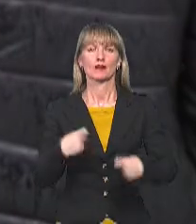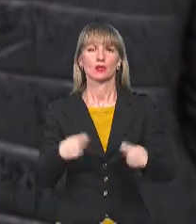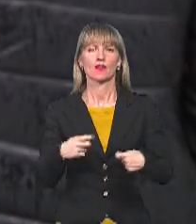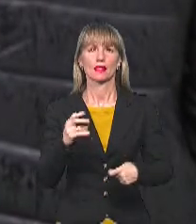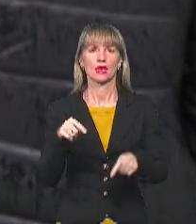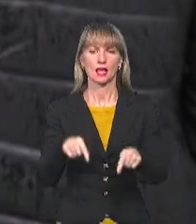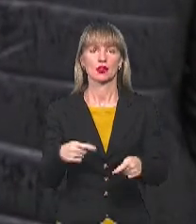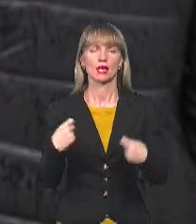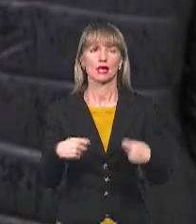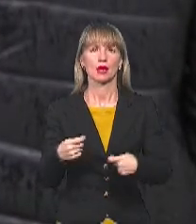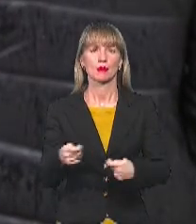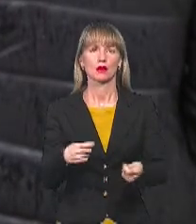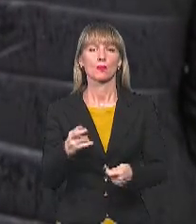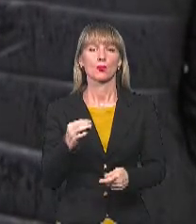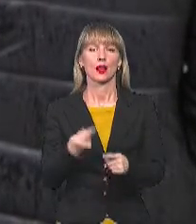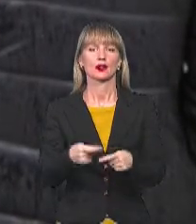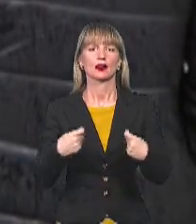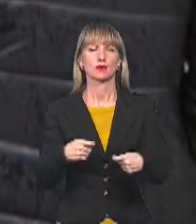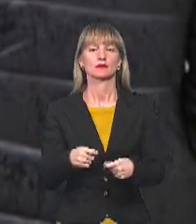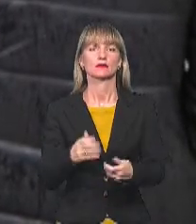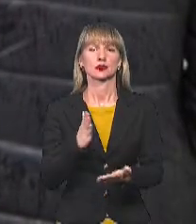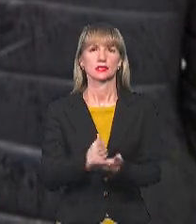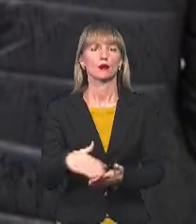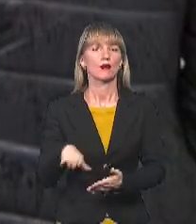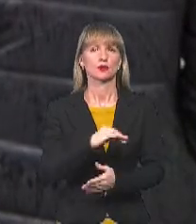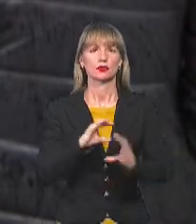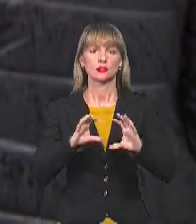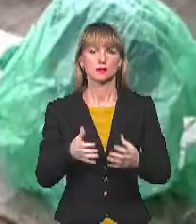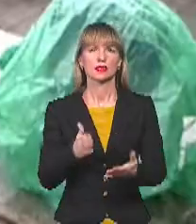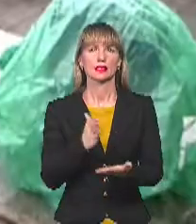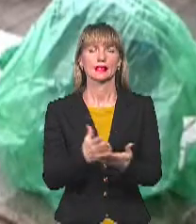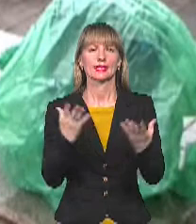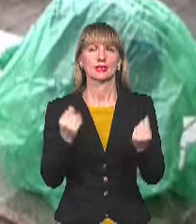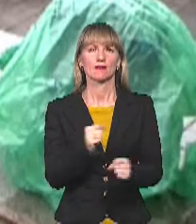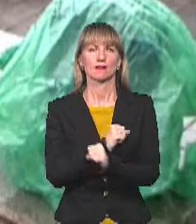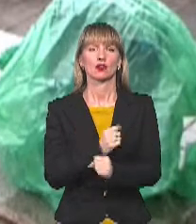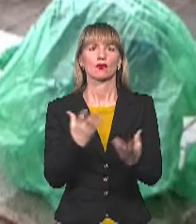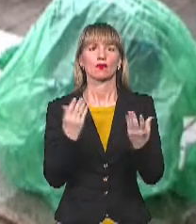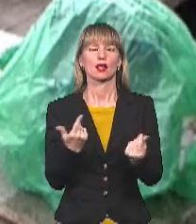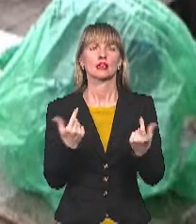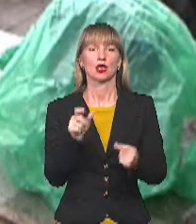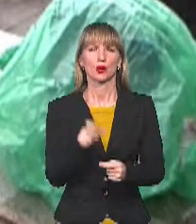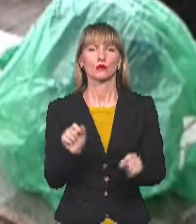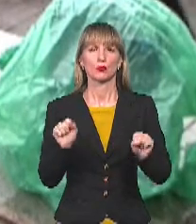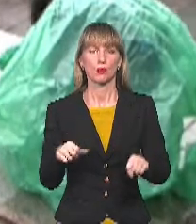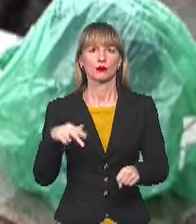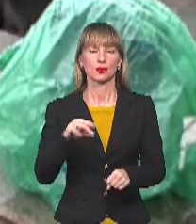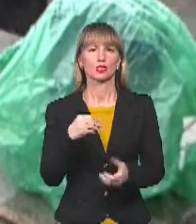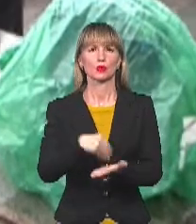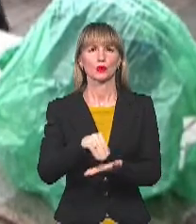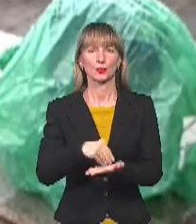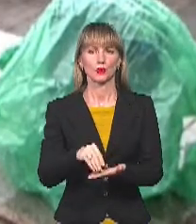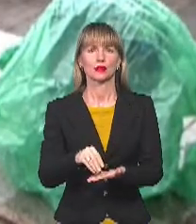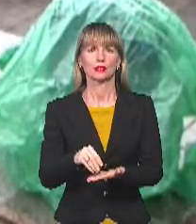на цьому ярмарку, бо ці ярмарки існують по всьому світу. Виїзні, вихідного дня, де люди можуть піти та скупитися, дійсно,